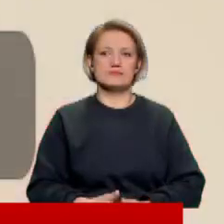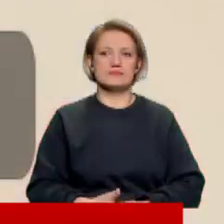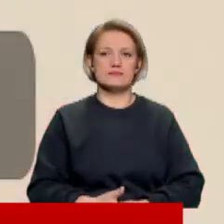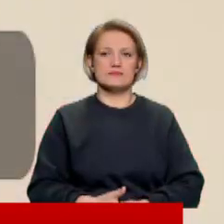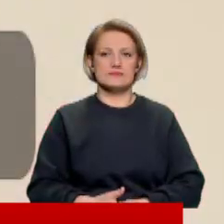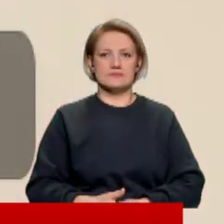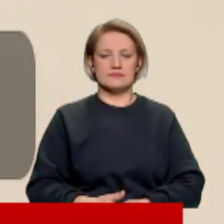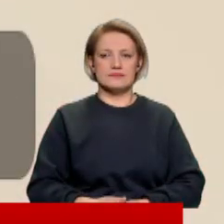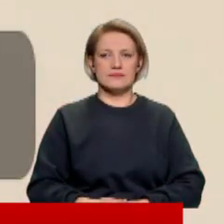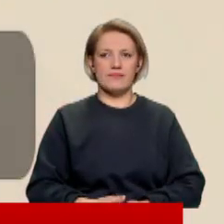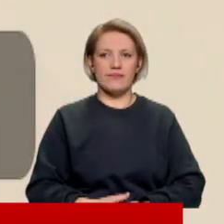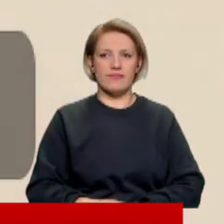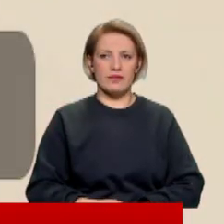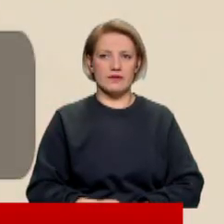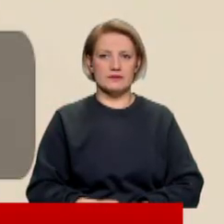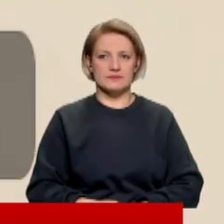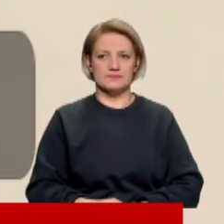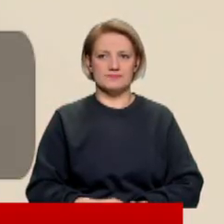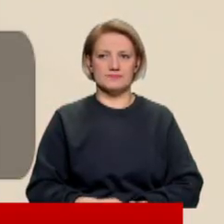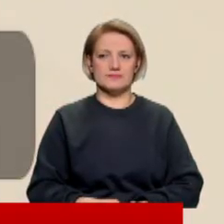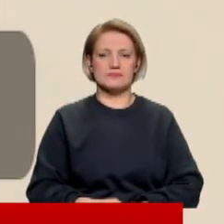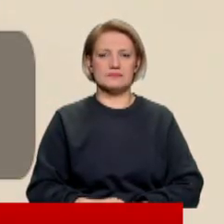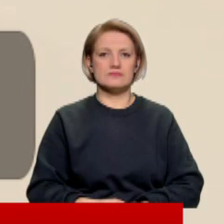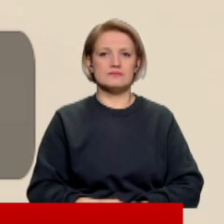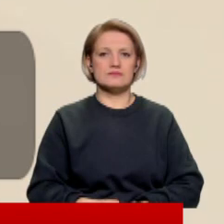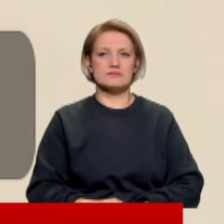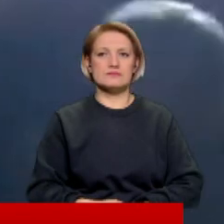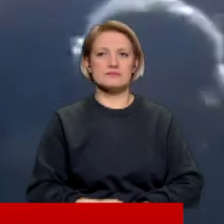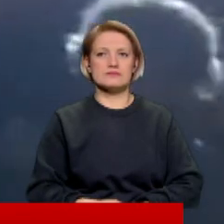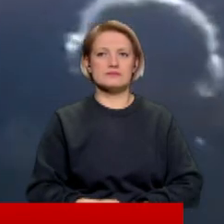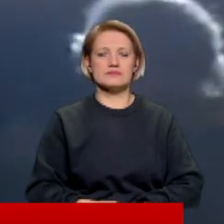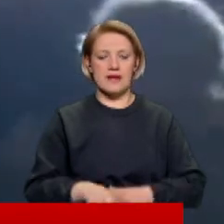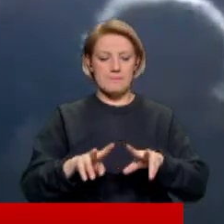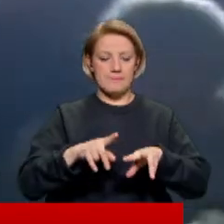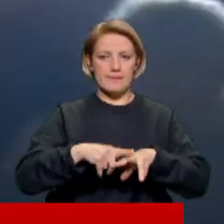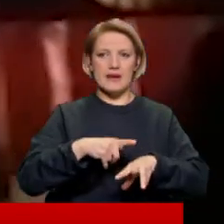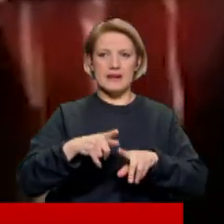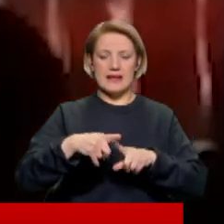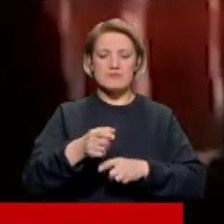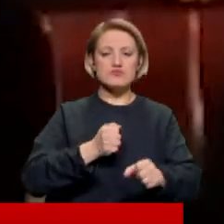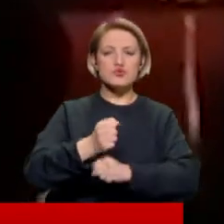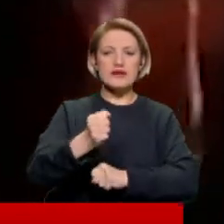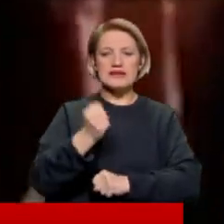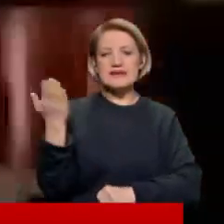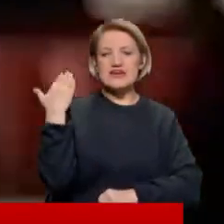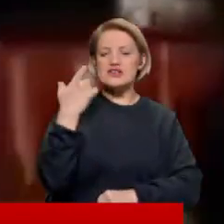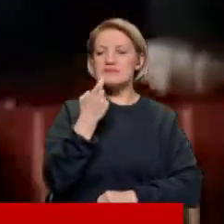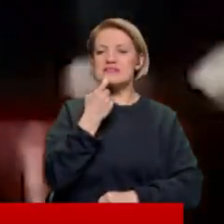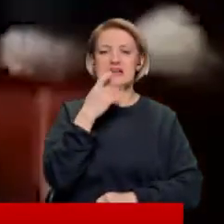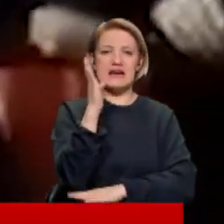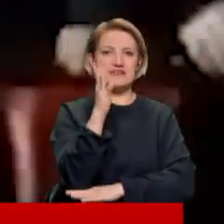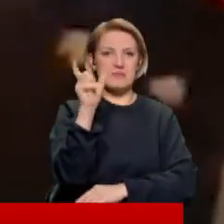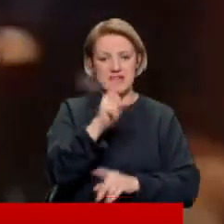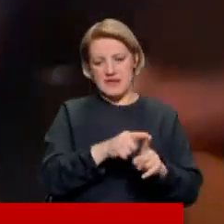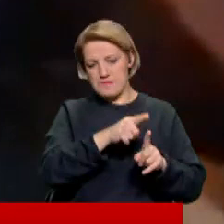sizlere. Taleplerimiz karşılandı. Tüm işçi bu sözleşmeden mutlu ayrıldı. Metal işçilerinin mücadelesi geçtiğimiz yıl Kasım